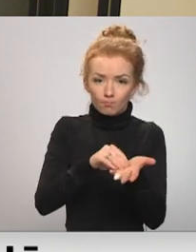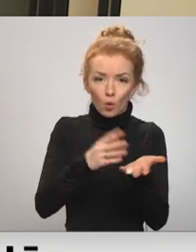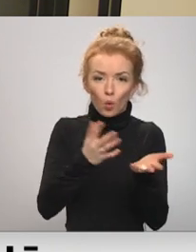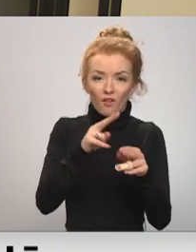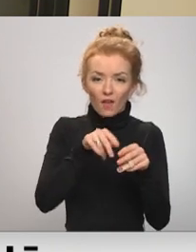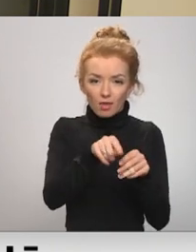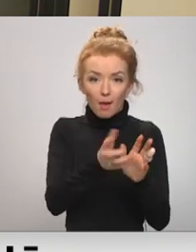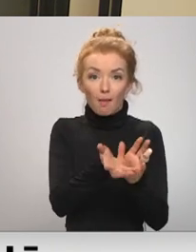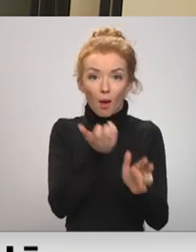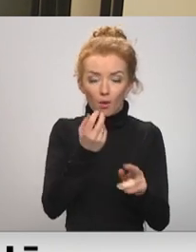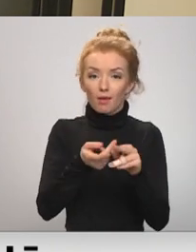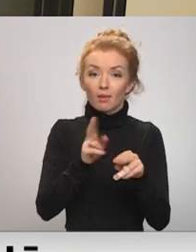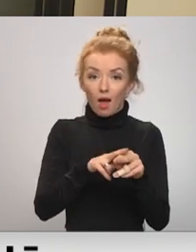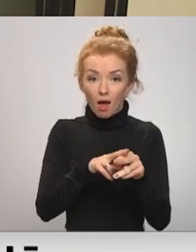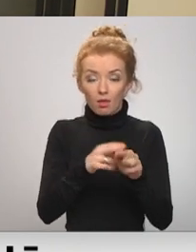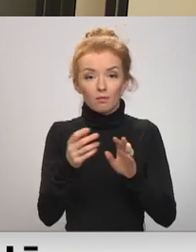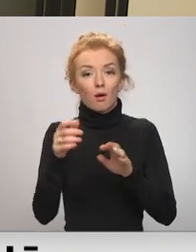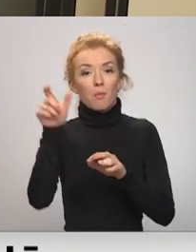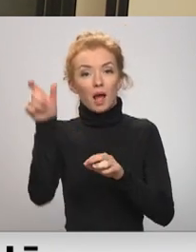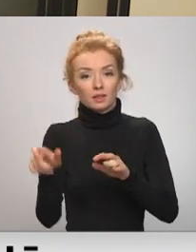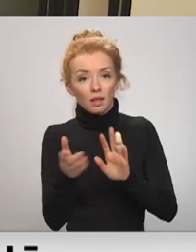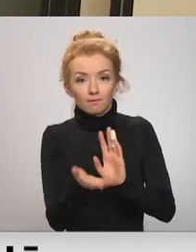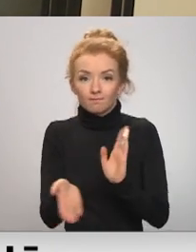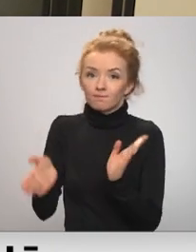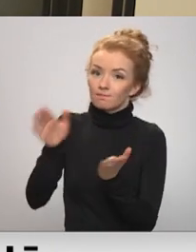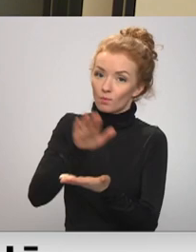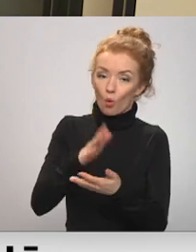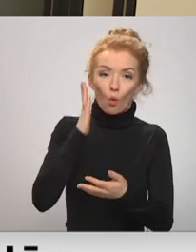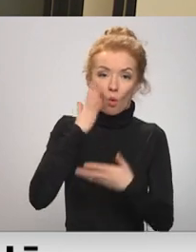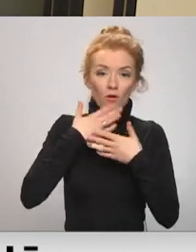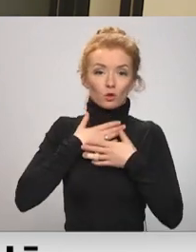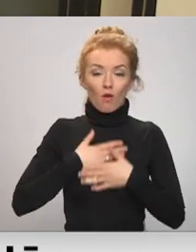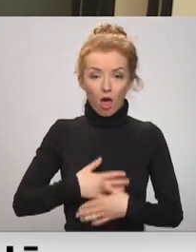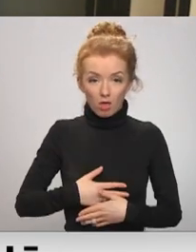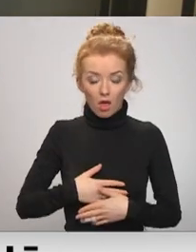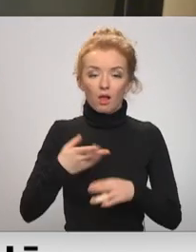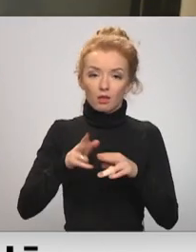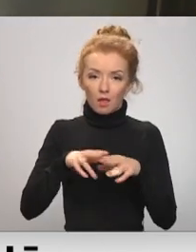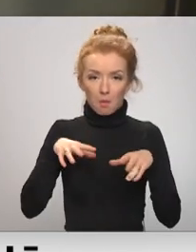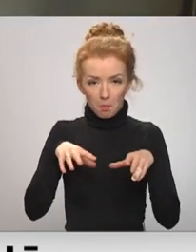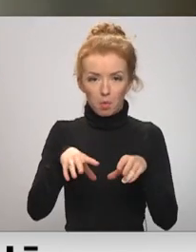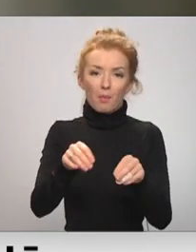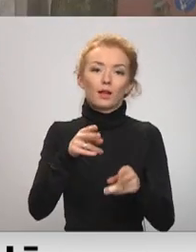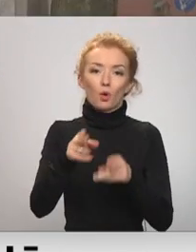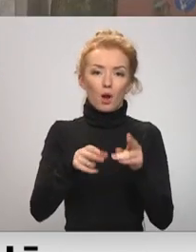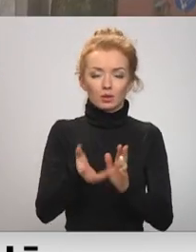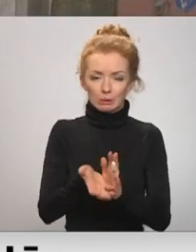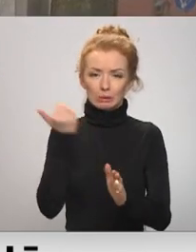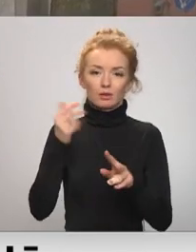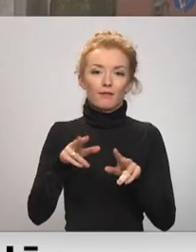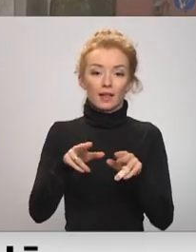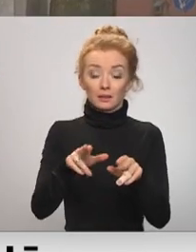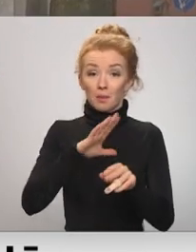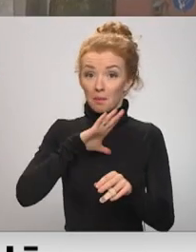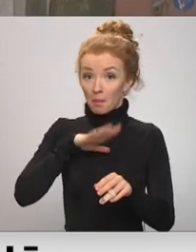laukā, un tad pacientam guļot uz vēdera, mēs pabeidzām audzēja izņemšanu no šejienes laukā. Pēc